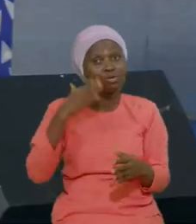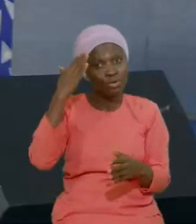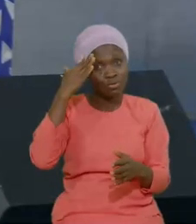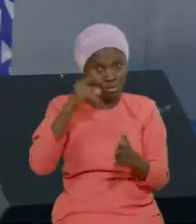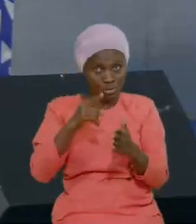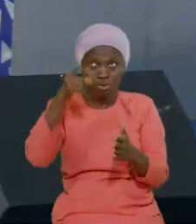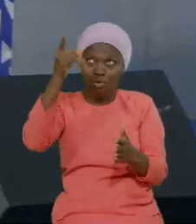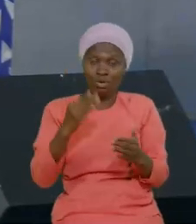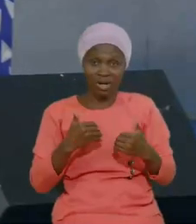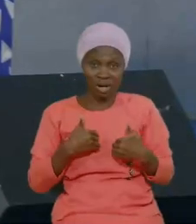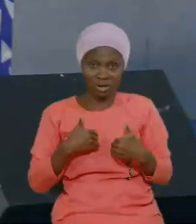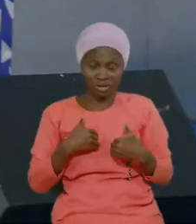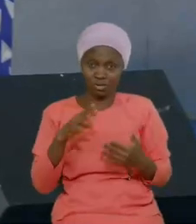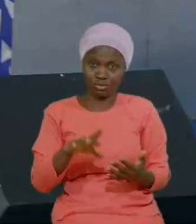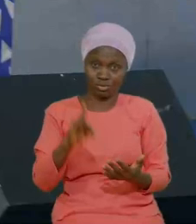Nous savons ce qu'il faut faire.